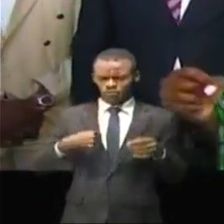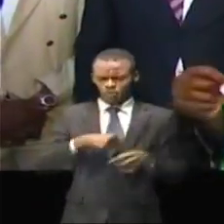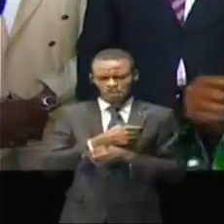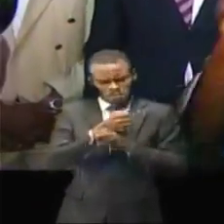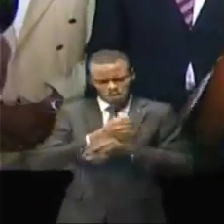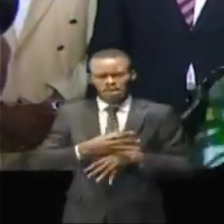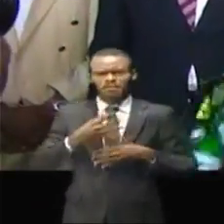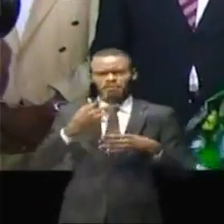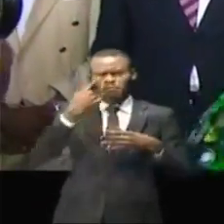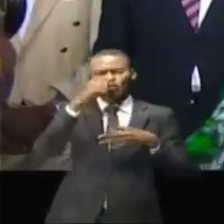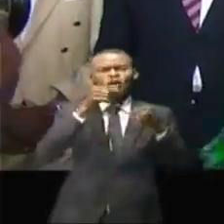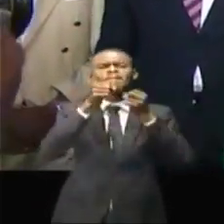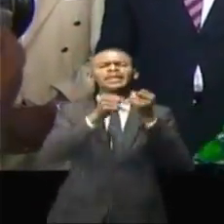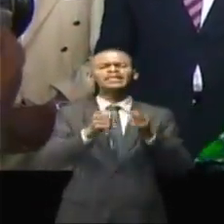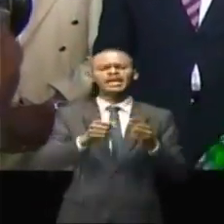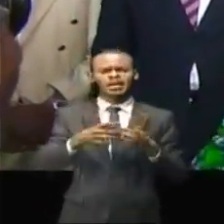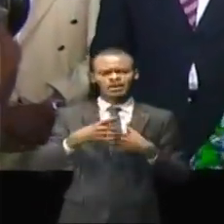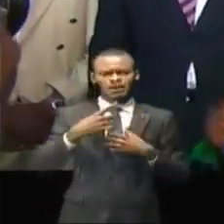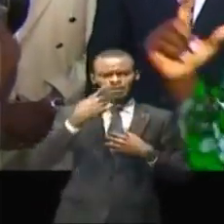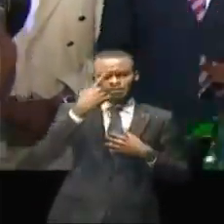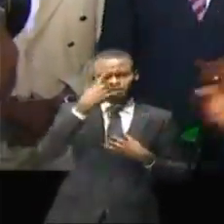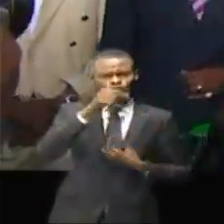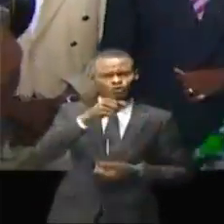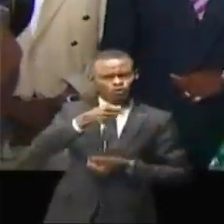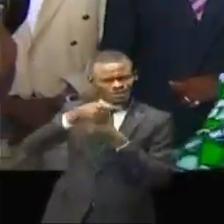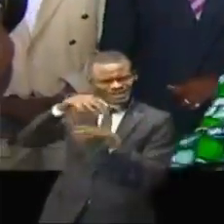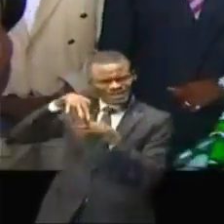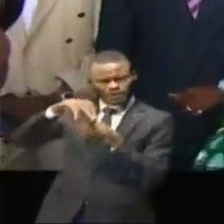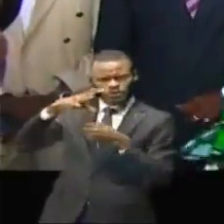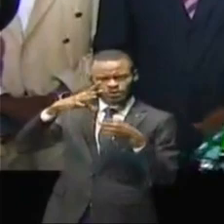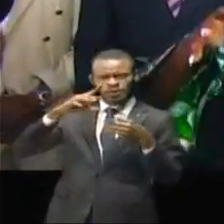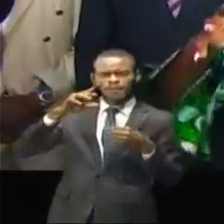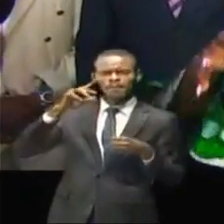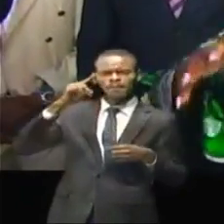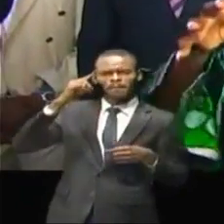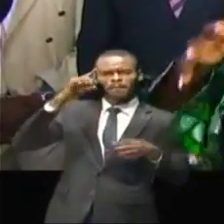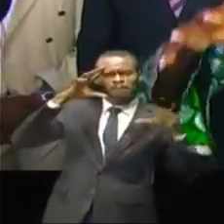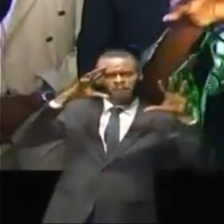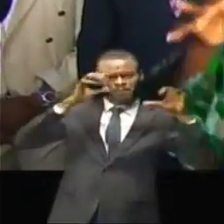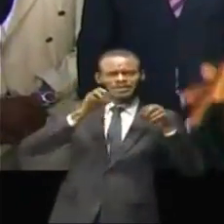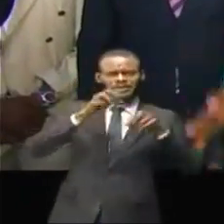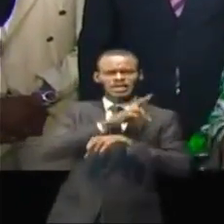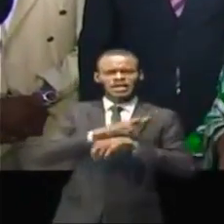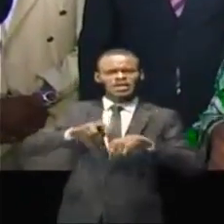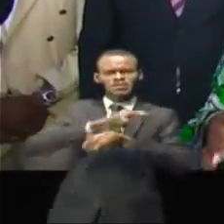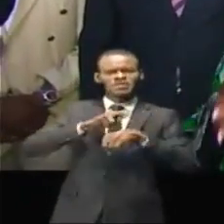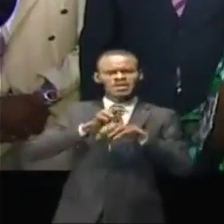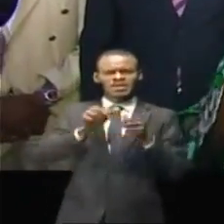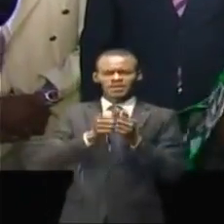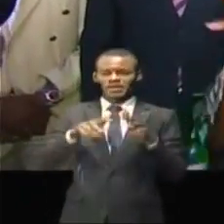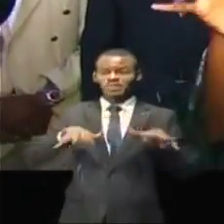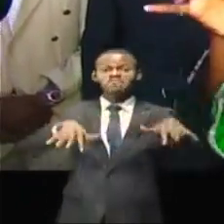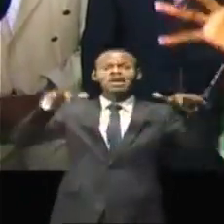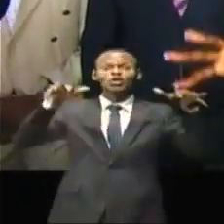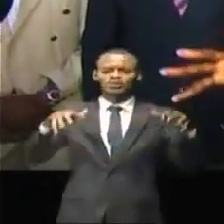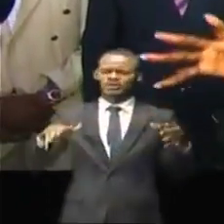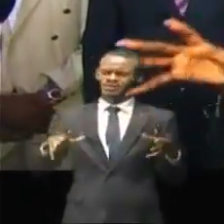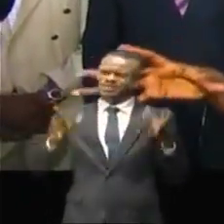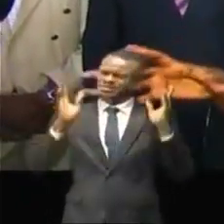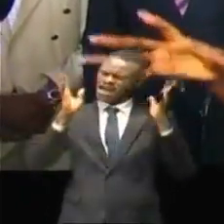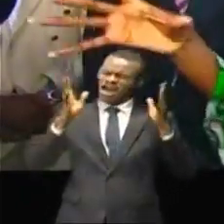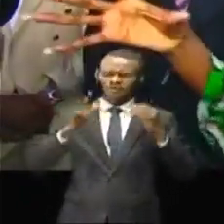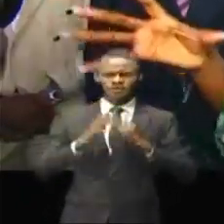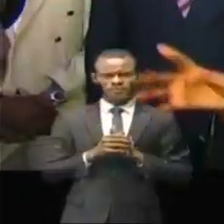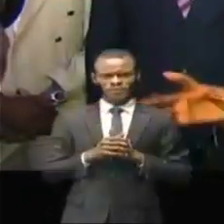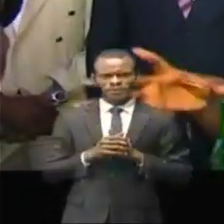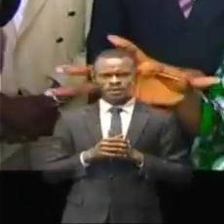rang serré pour faire élire d'abord le président de la République, Félix-Antoine Tshisekedi, avec une majorité écrasante. Qu'on n'ait plus à quémander, à